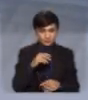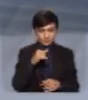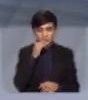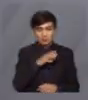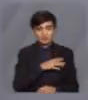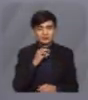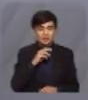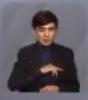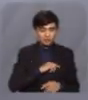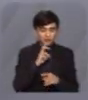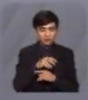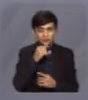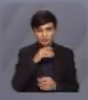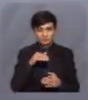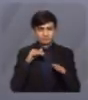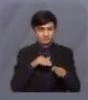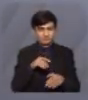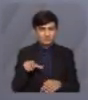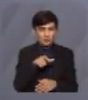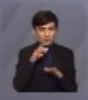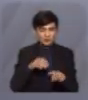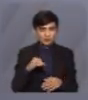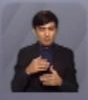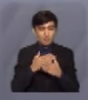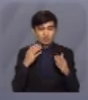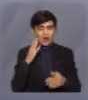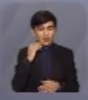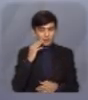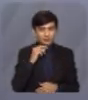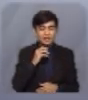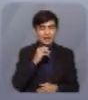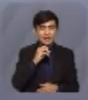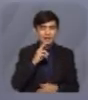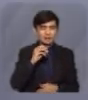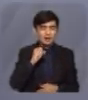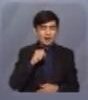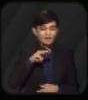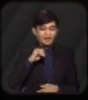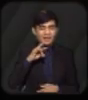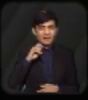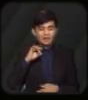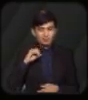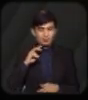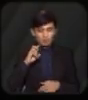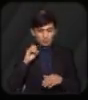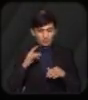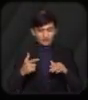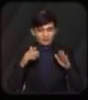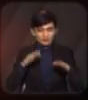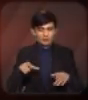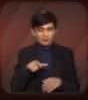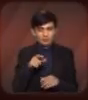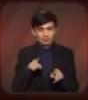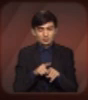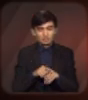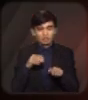всем направлениям. Самые большие скопления машин образовались на трассе Алматы-Екатеринбург возле Темирзау и Осакаровки. За ночь спасатели